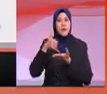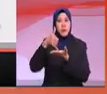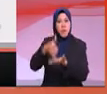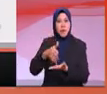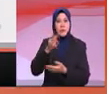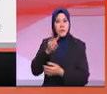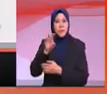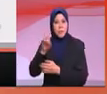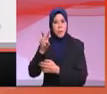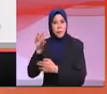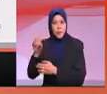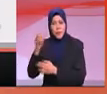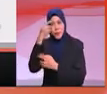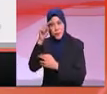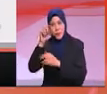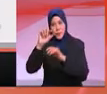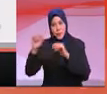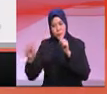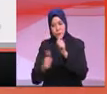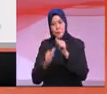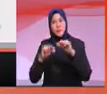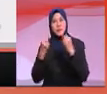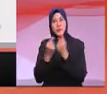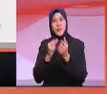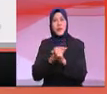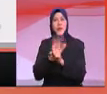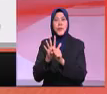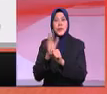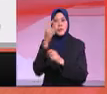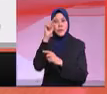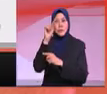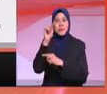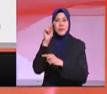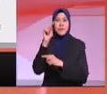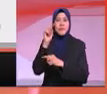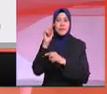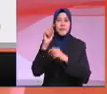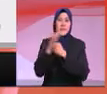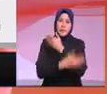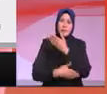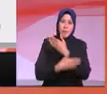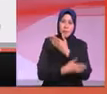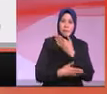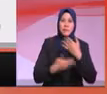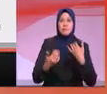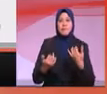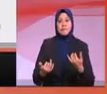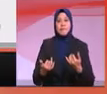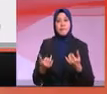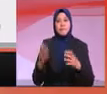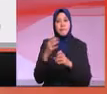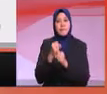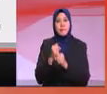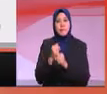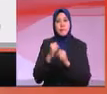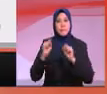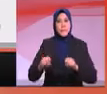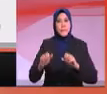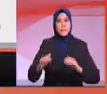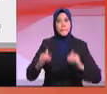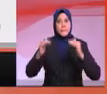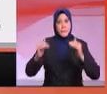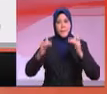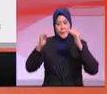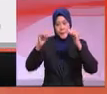the category of COVID-19 Tech Solution for Countries or Region. Ini kita dapat pertingkatkan